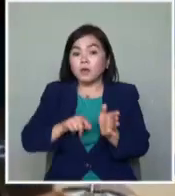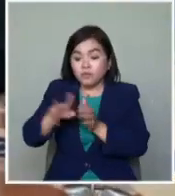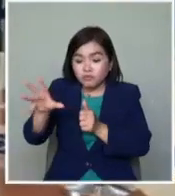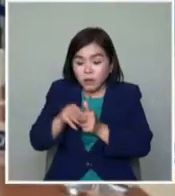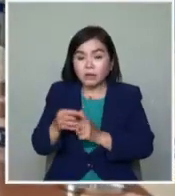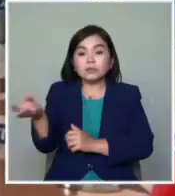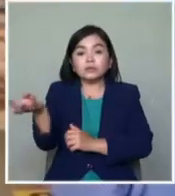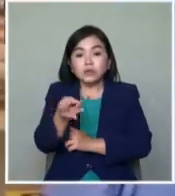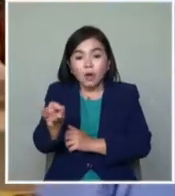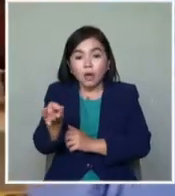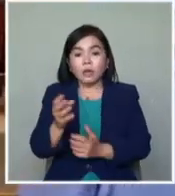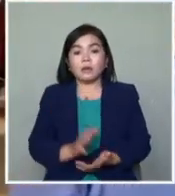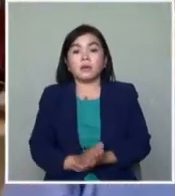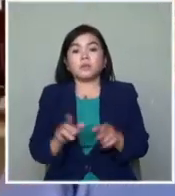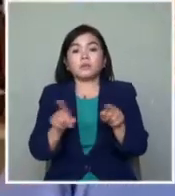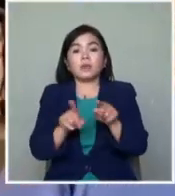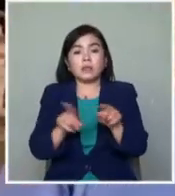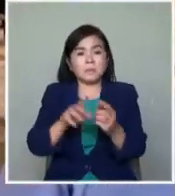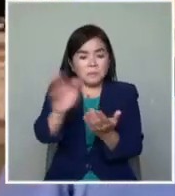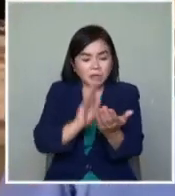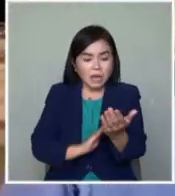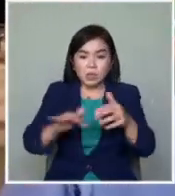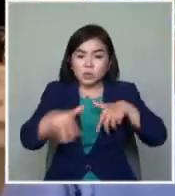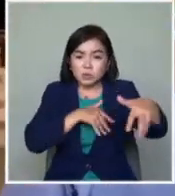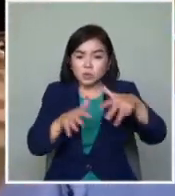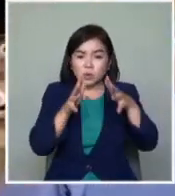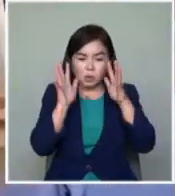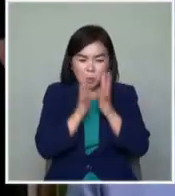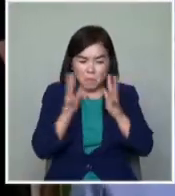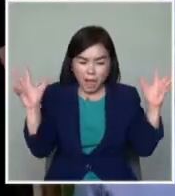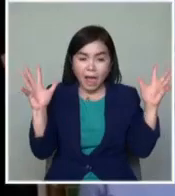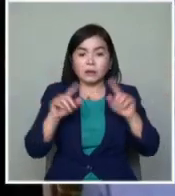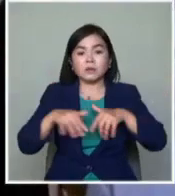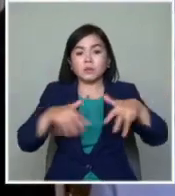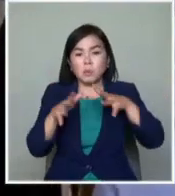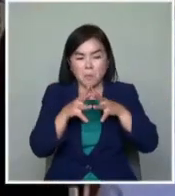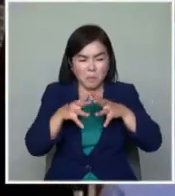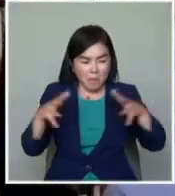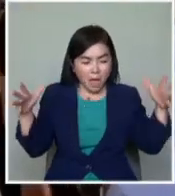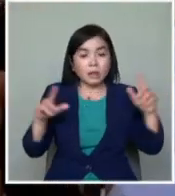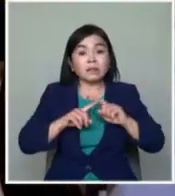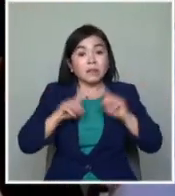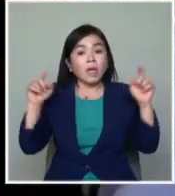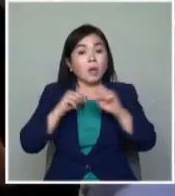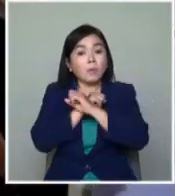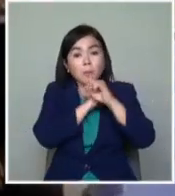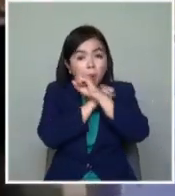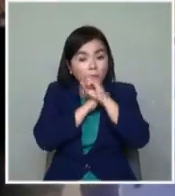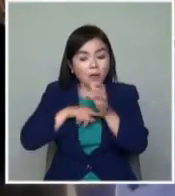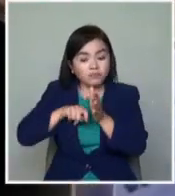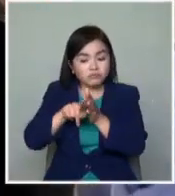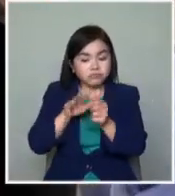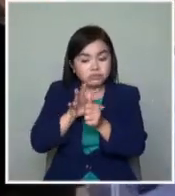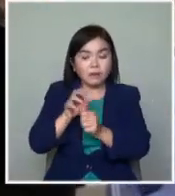ในประเทศที่มีชุมชนเมืองใหญ่และมีประชากรหนาแน่นแต่สามารถควบคุมโควิด-19